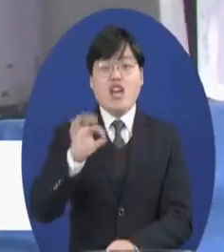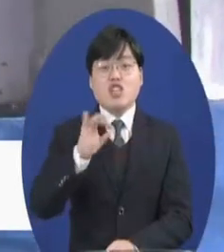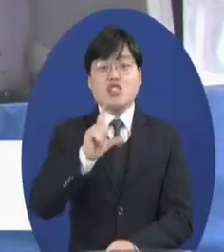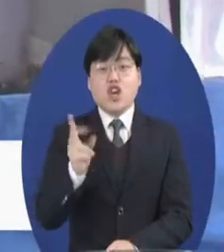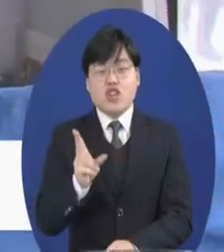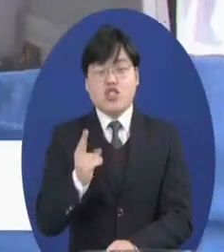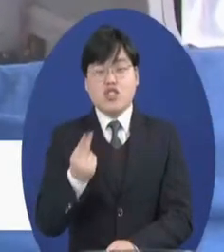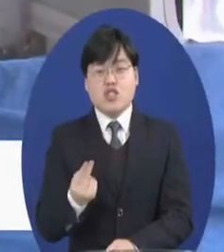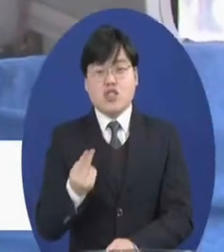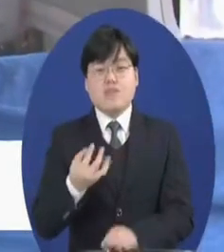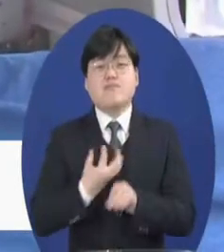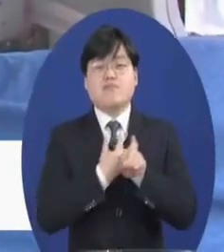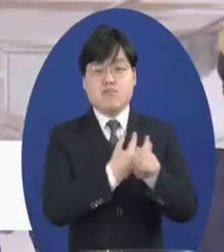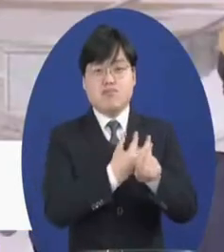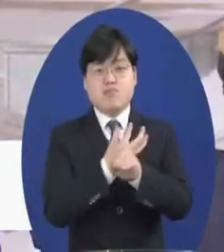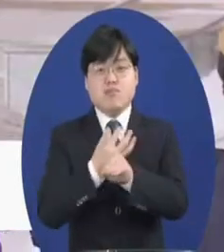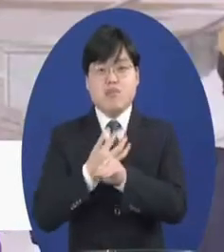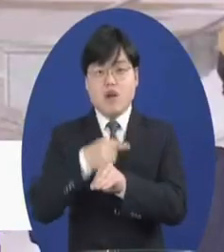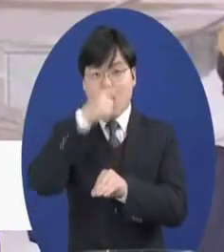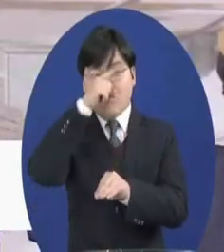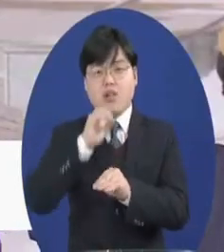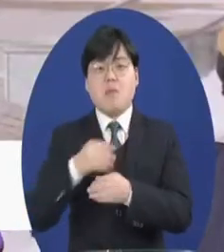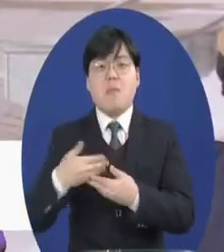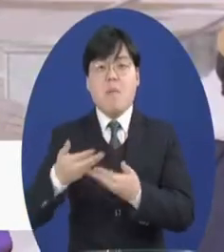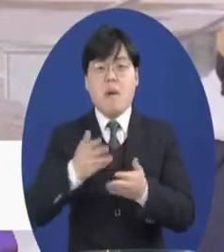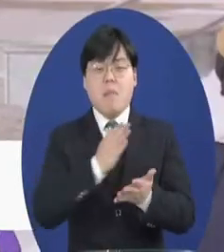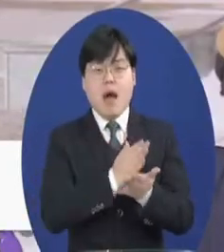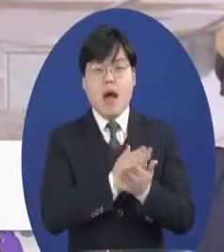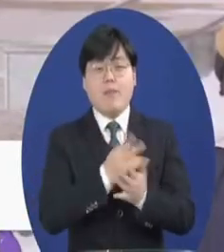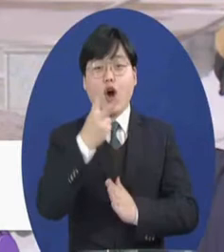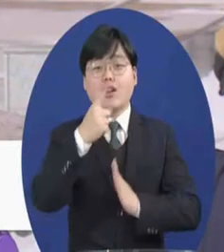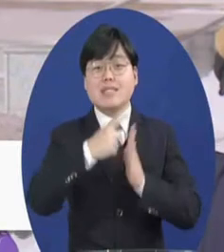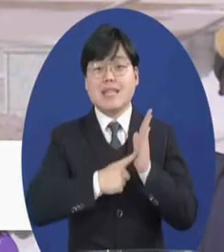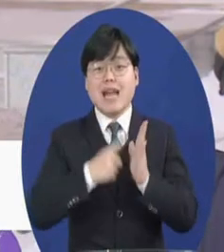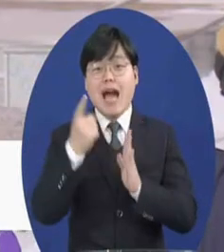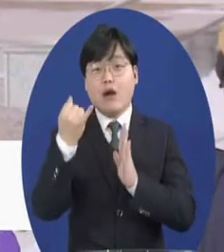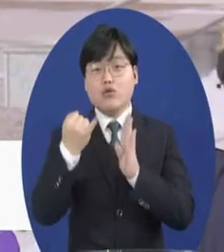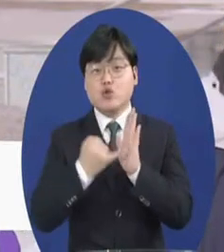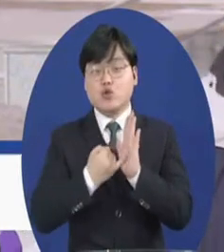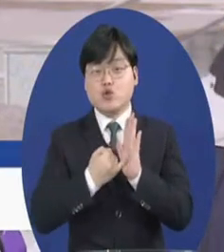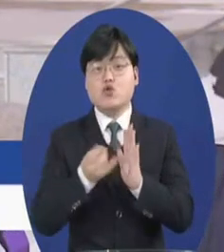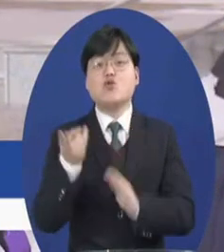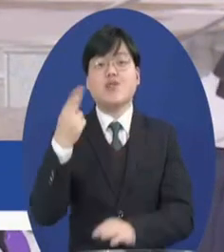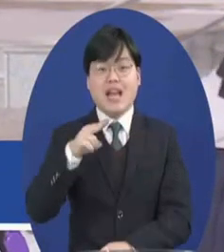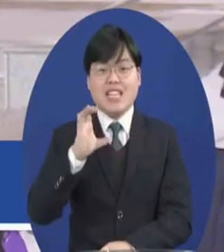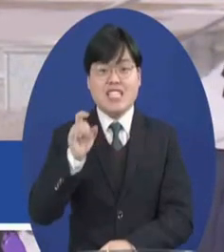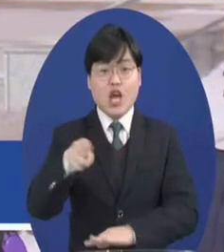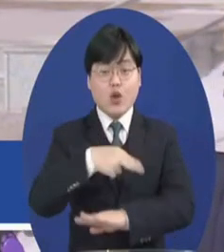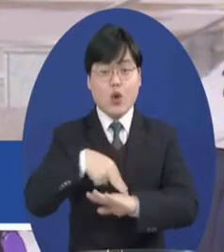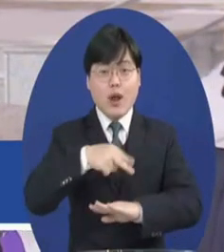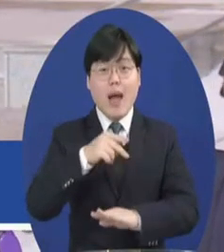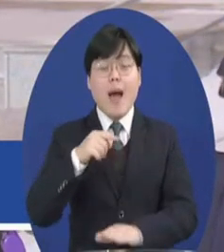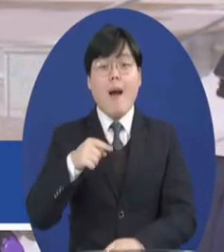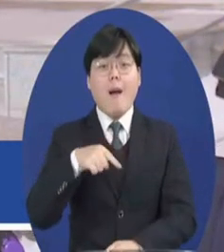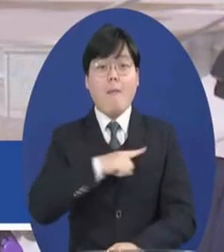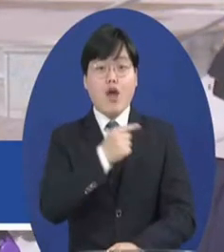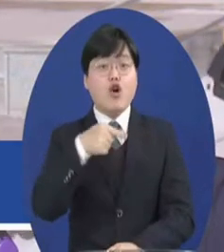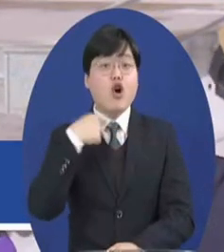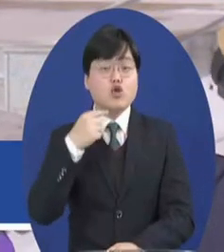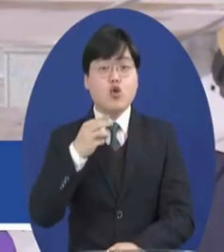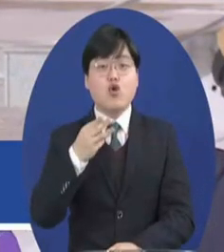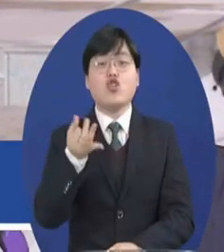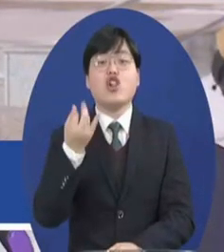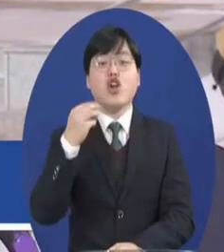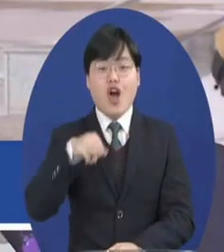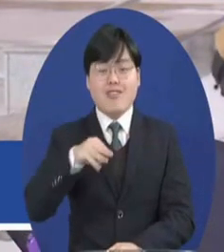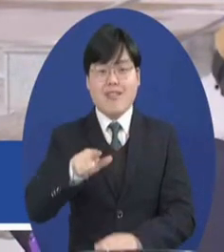холбогдох лабораторид зөөвөрлөж байна. Маргааш буюу 2 сарын одоо 16-нд сонгийн архан дүүргийн баяа хөшүү бүс болон толгойд